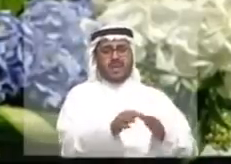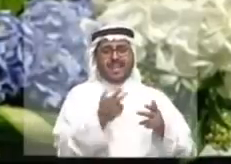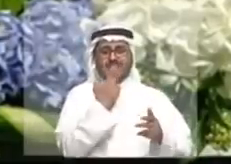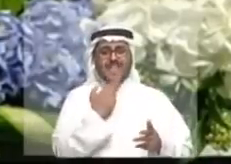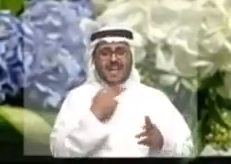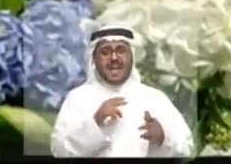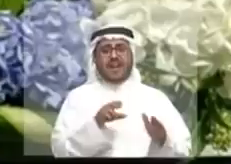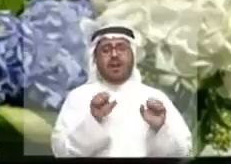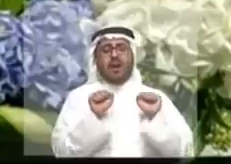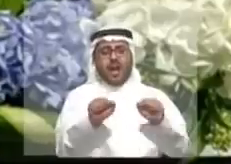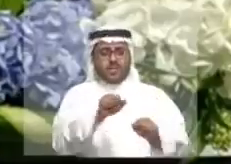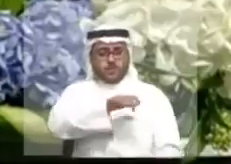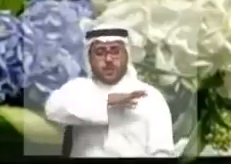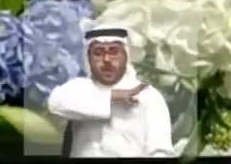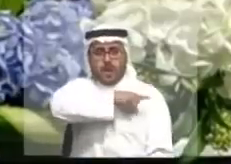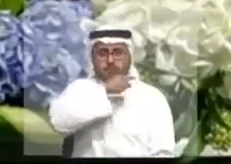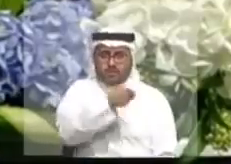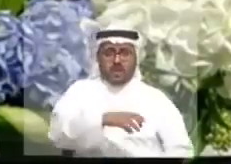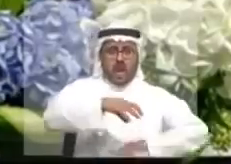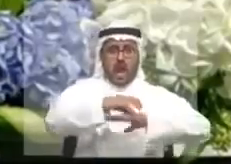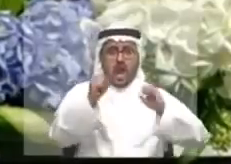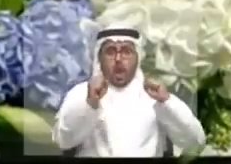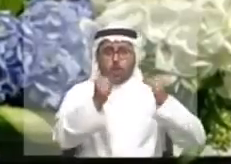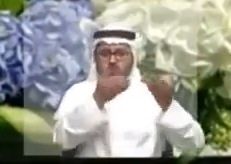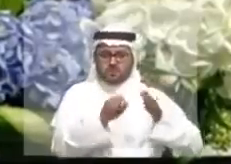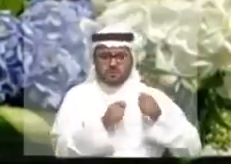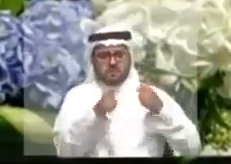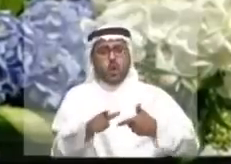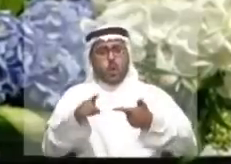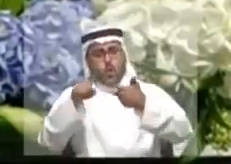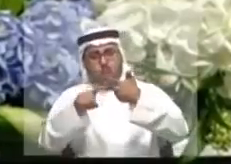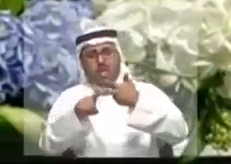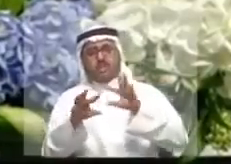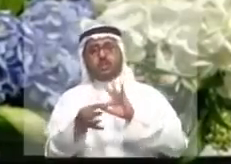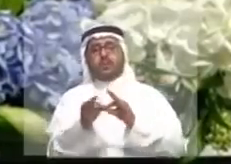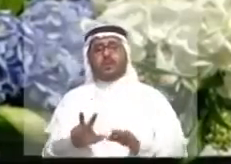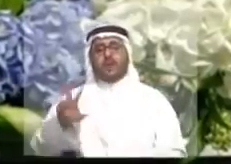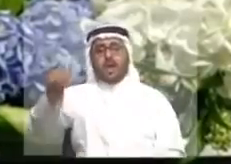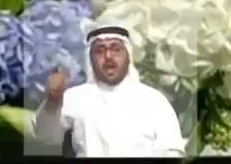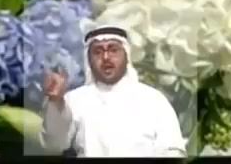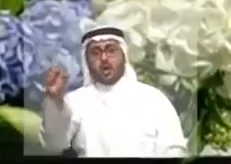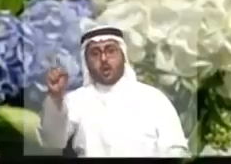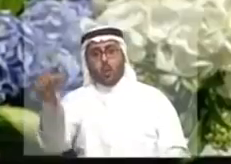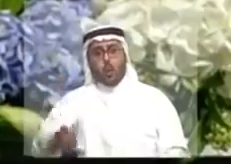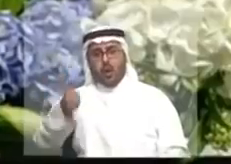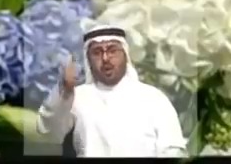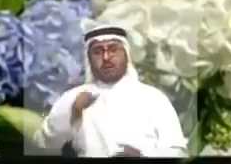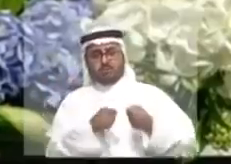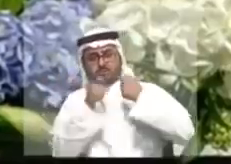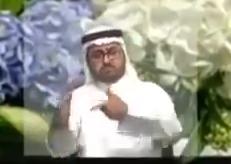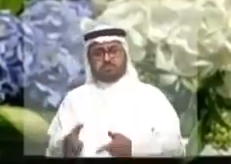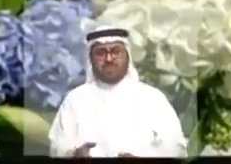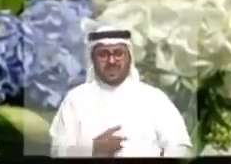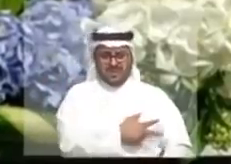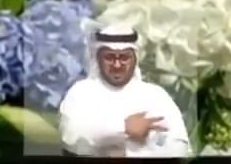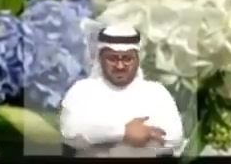في القدس، ومبلغ $50 مليون لمنظمة الأنروا دعم التي تدعم